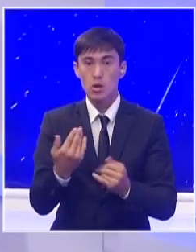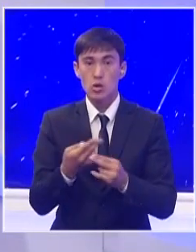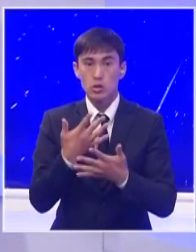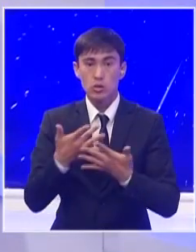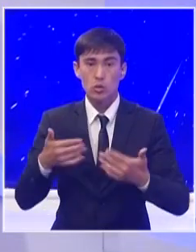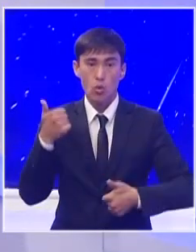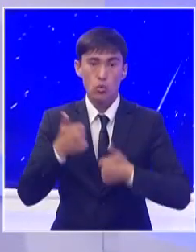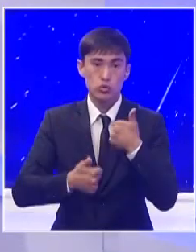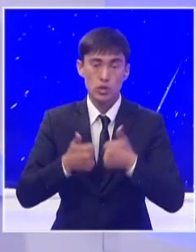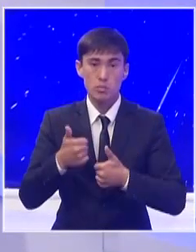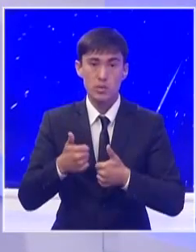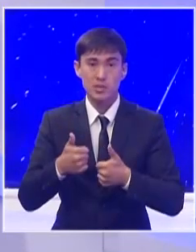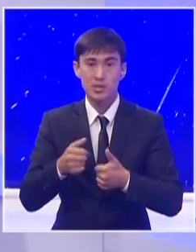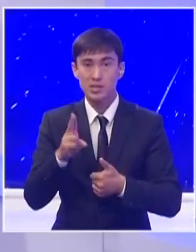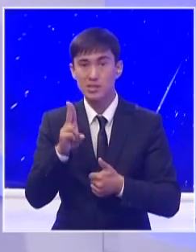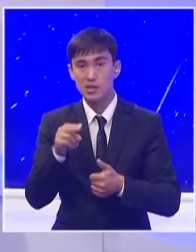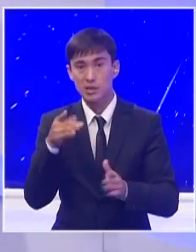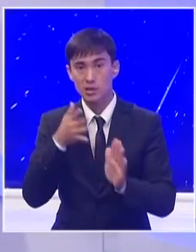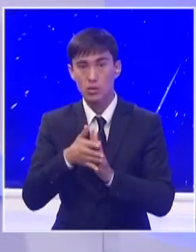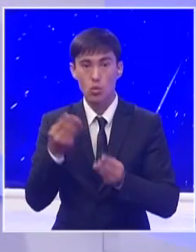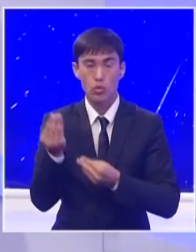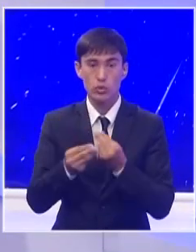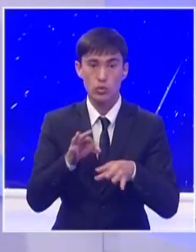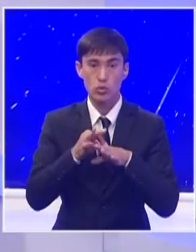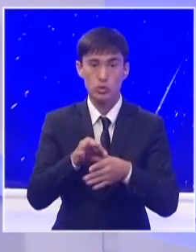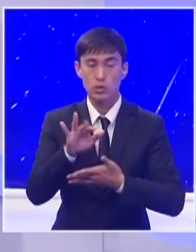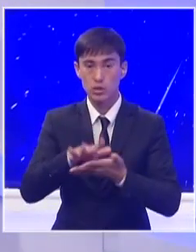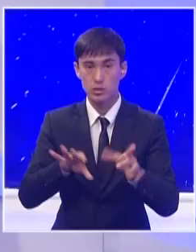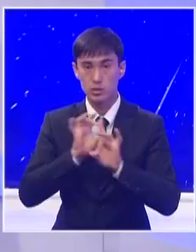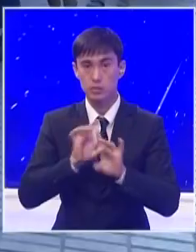түрлі конкурстар мен зияткерлік ойындар өтті. Тілші толықтырсын.